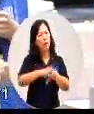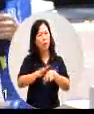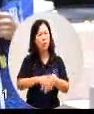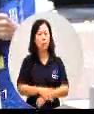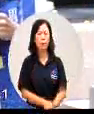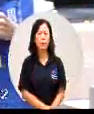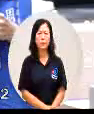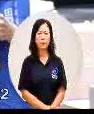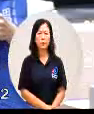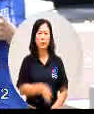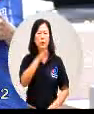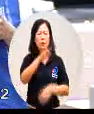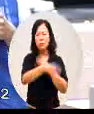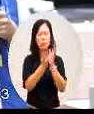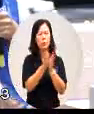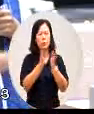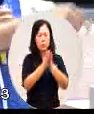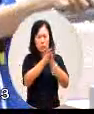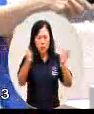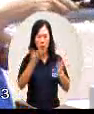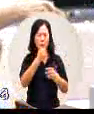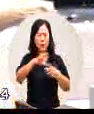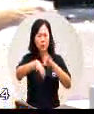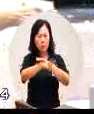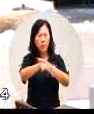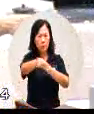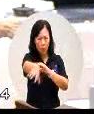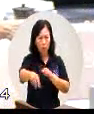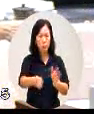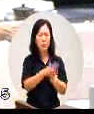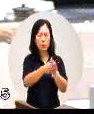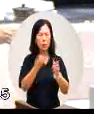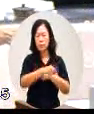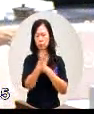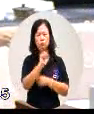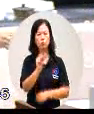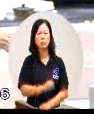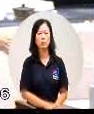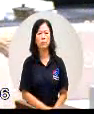拢开放空间，无多。是再看下一张，